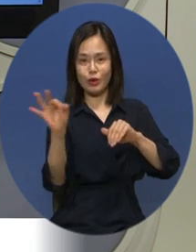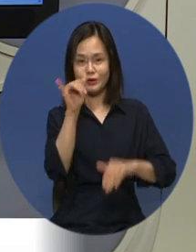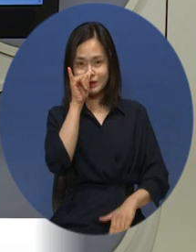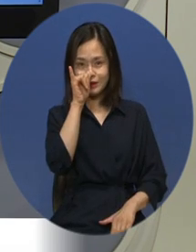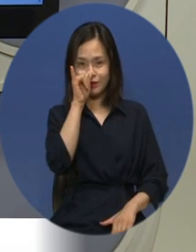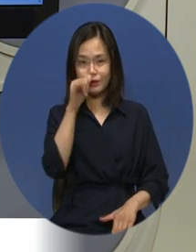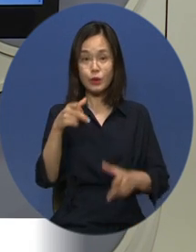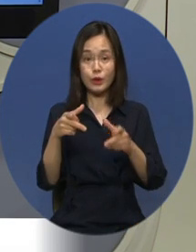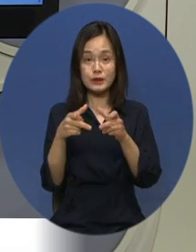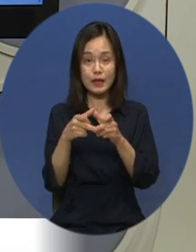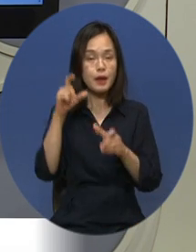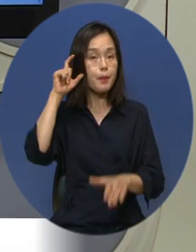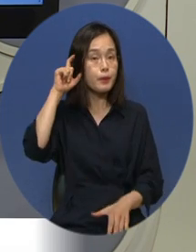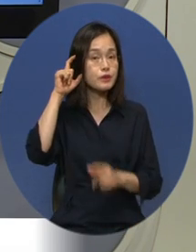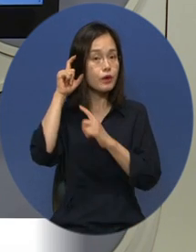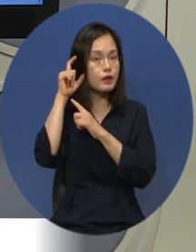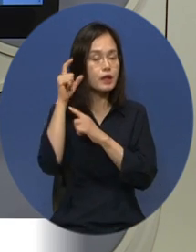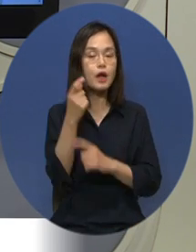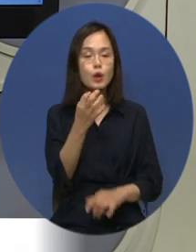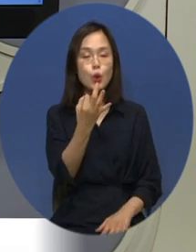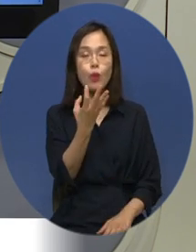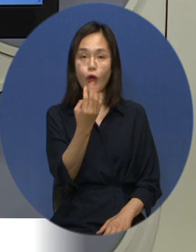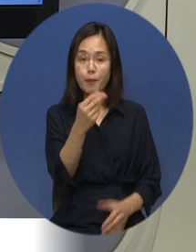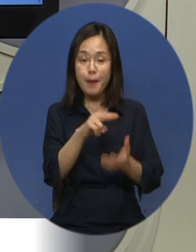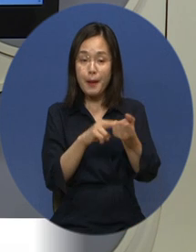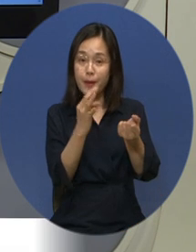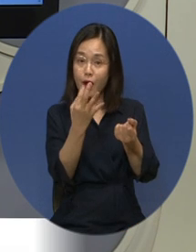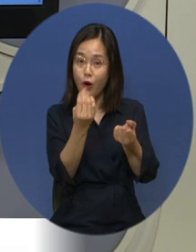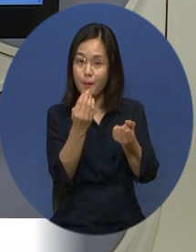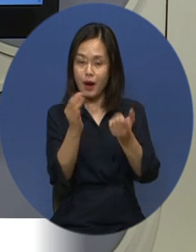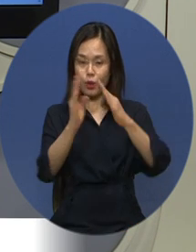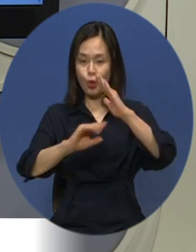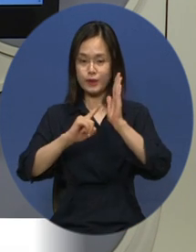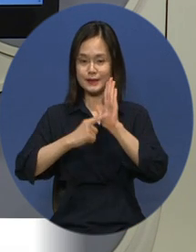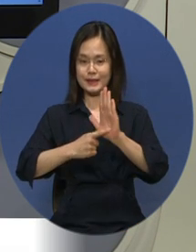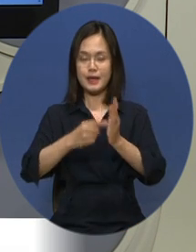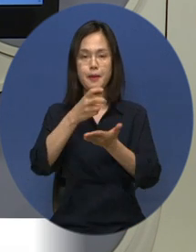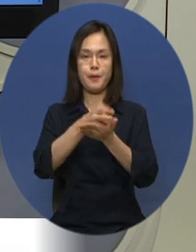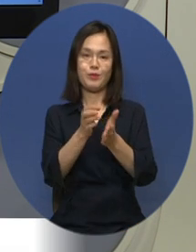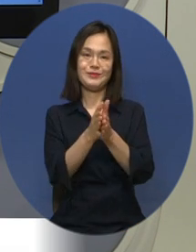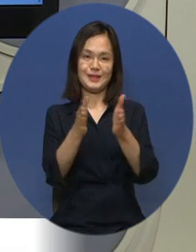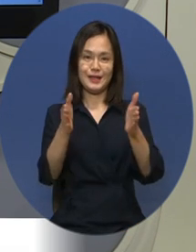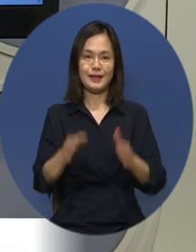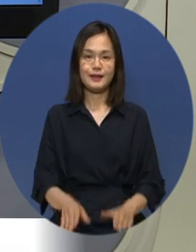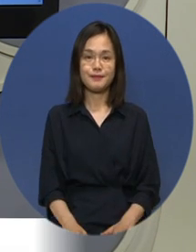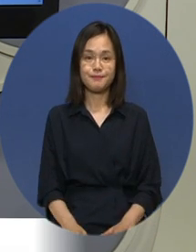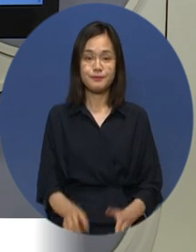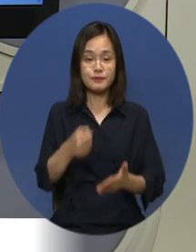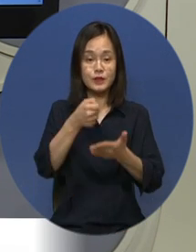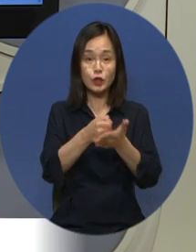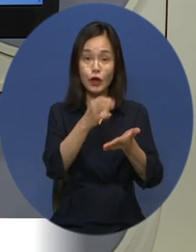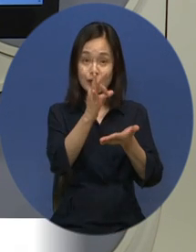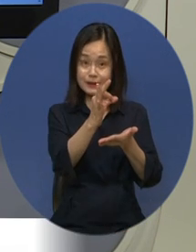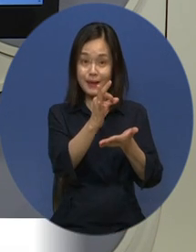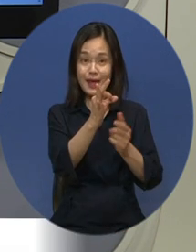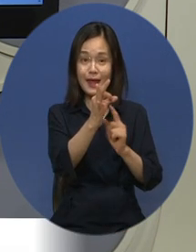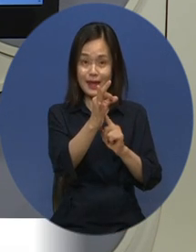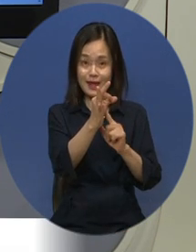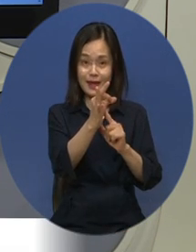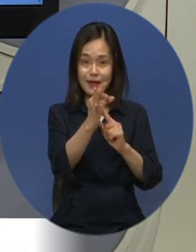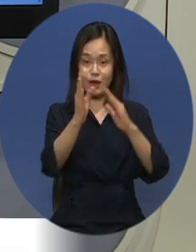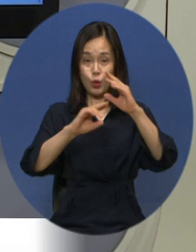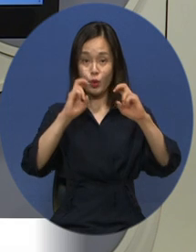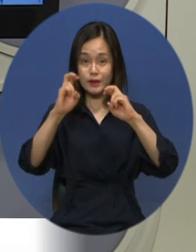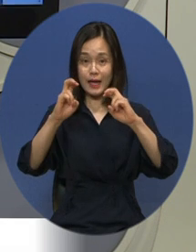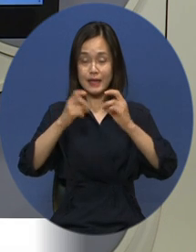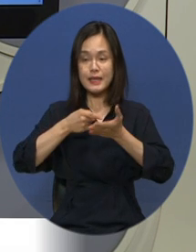보청기 제품별 가격 고시 제 시행에 들어갔는데요 이번 고시를 통해 결정된 금액은 공단의 급여